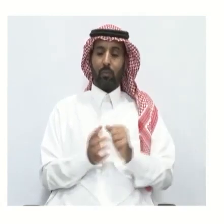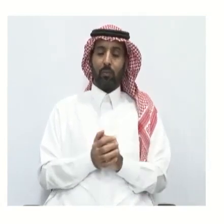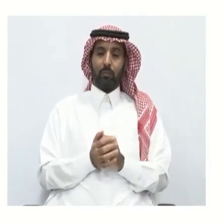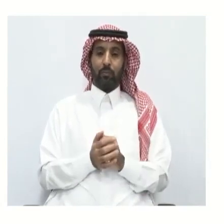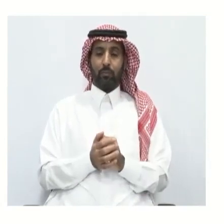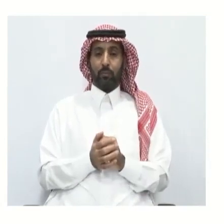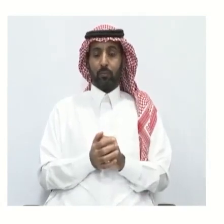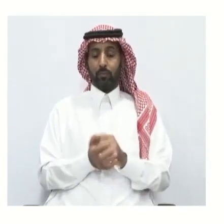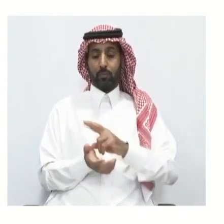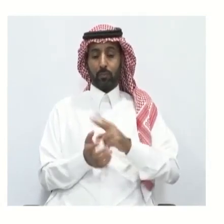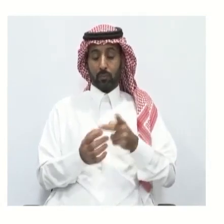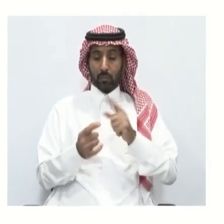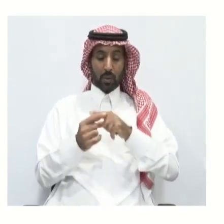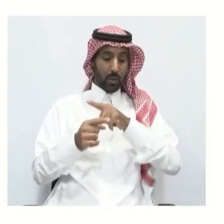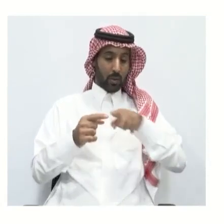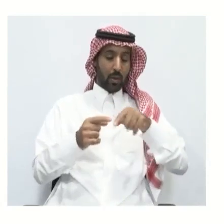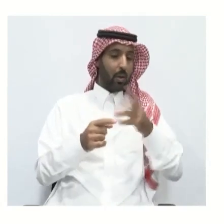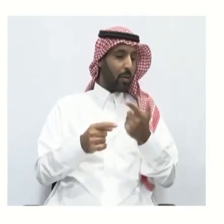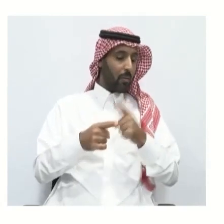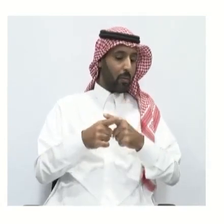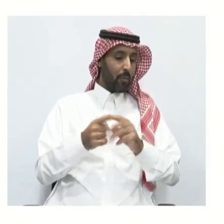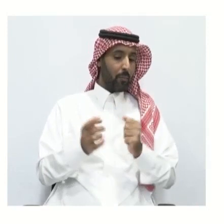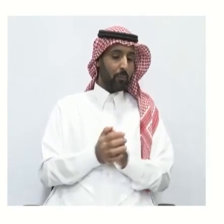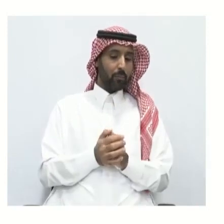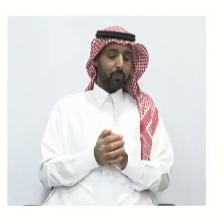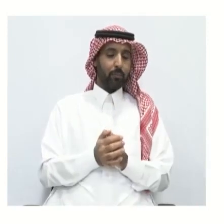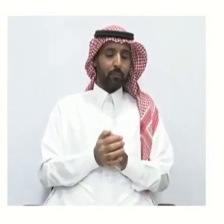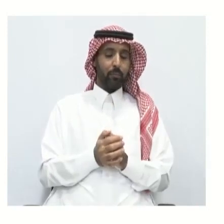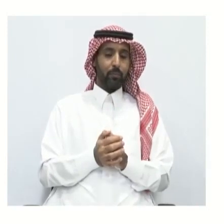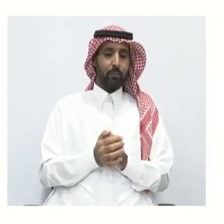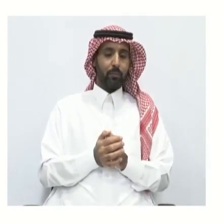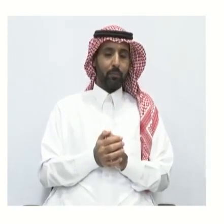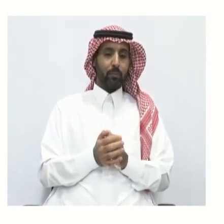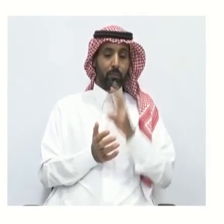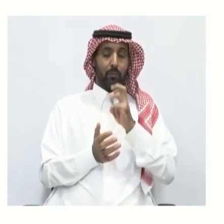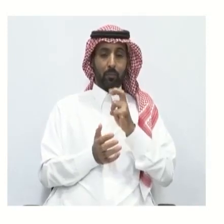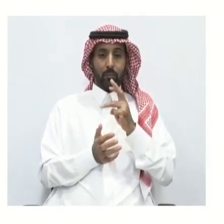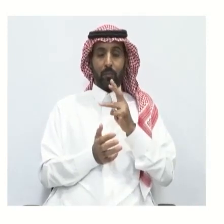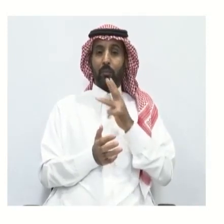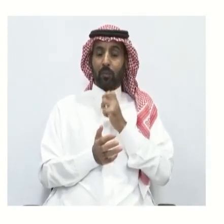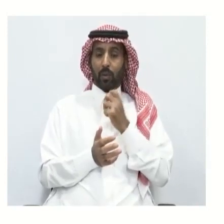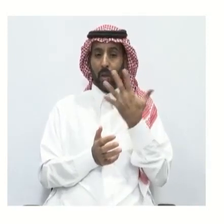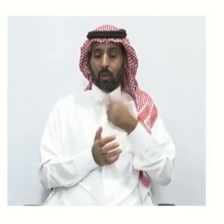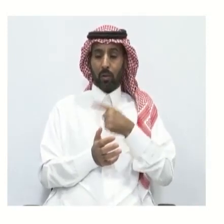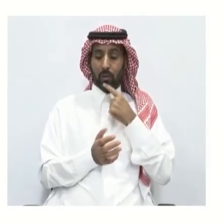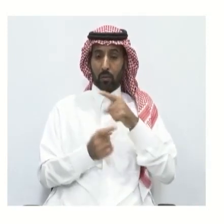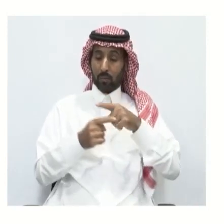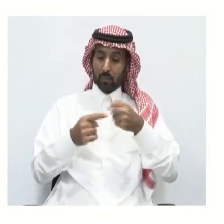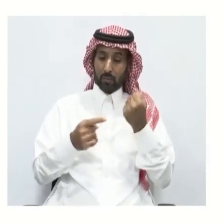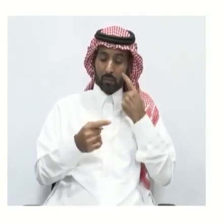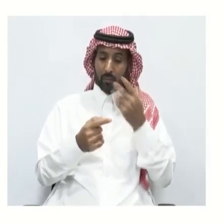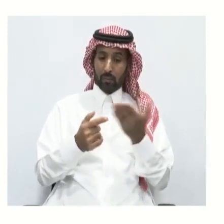سيعطيني 0.630 مول من الفضه طبعا لان الفضه في النواتج